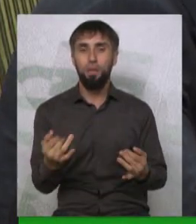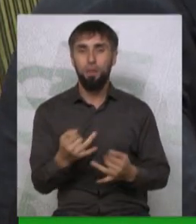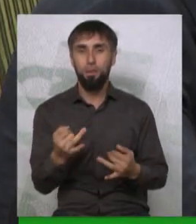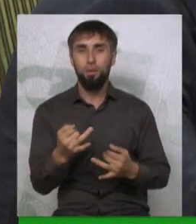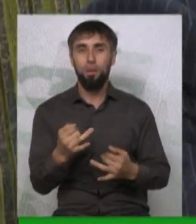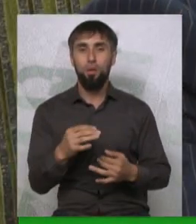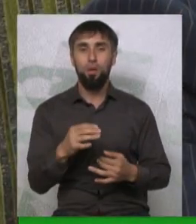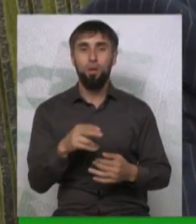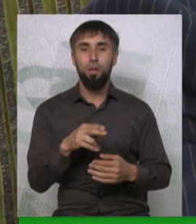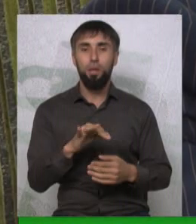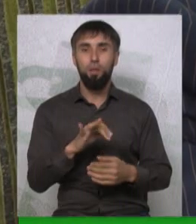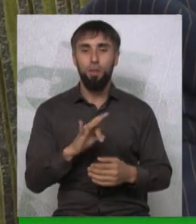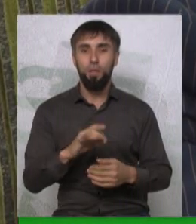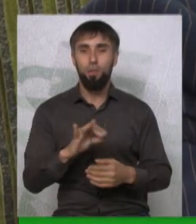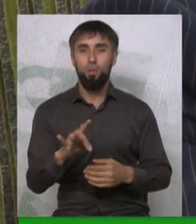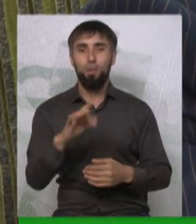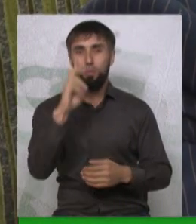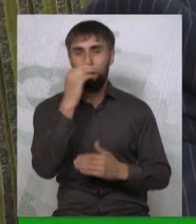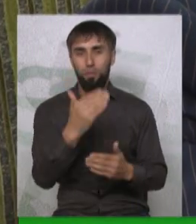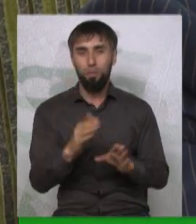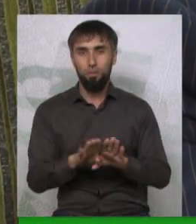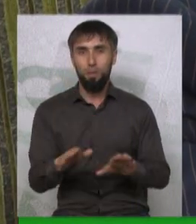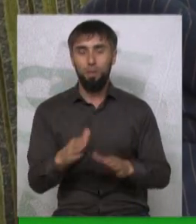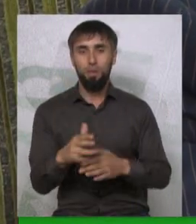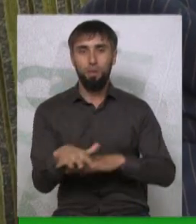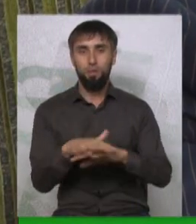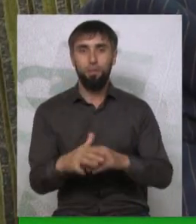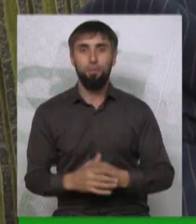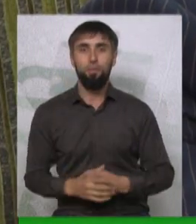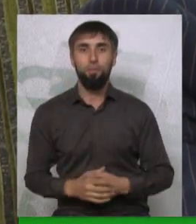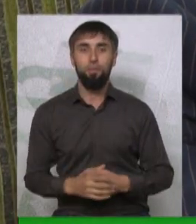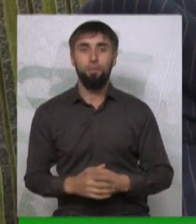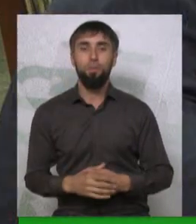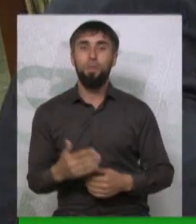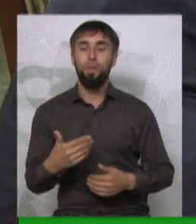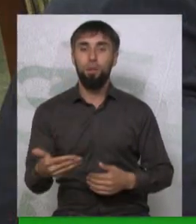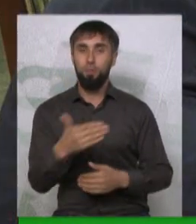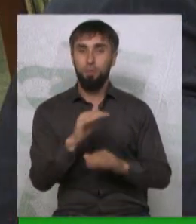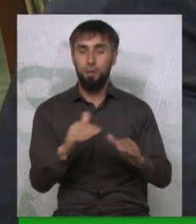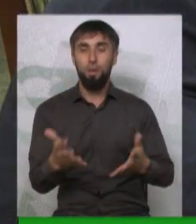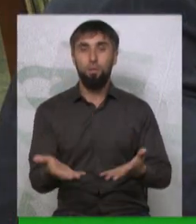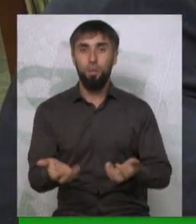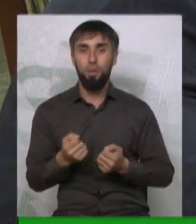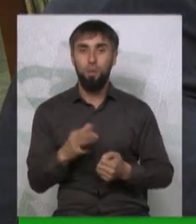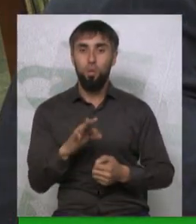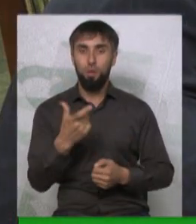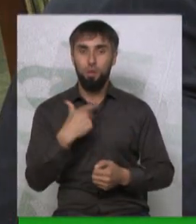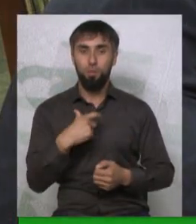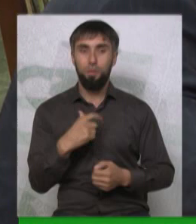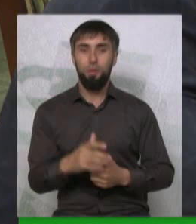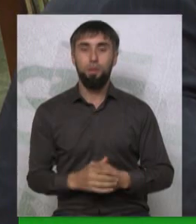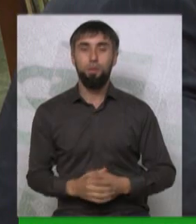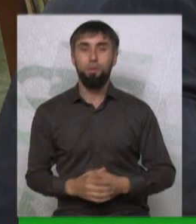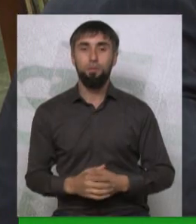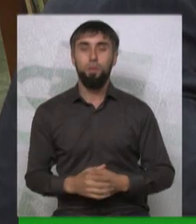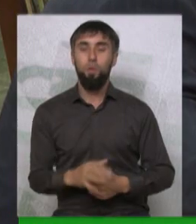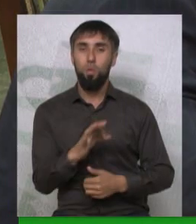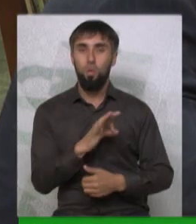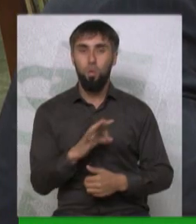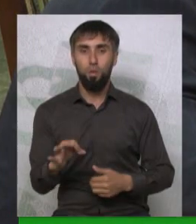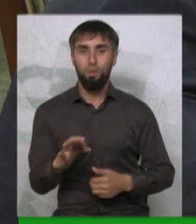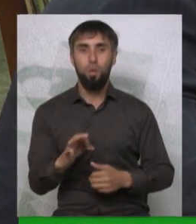инвесторов, поставщиков и конечных потребителей в виде населения. Ребята приняли от себя новеллу, отличную